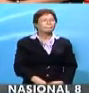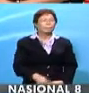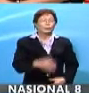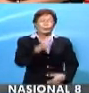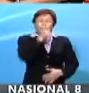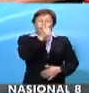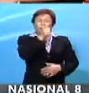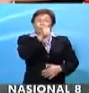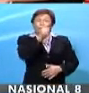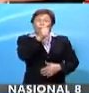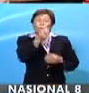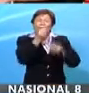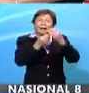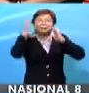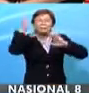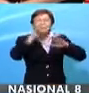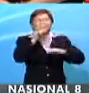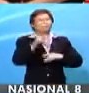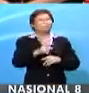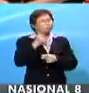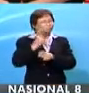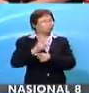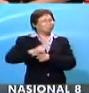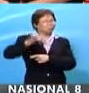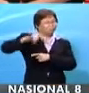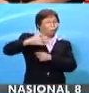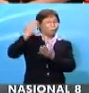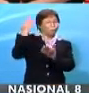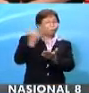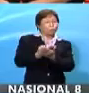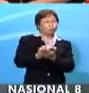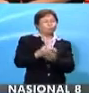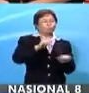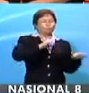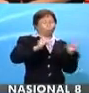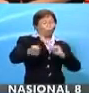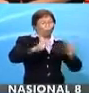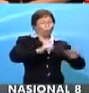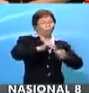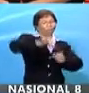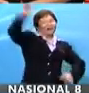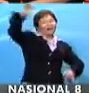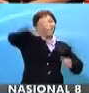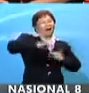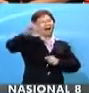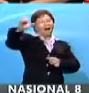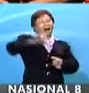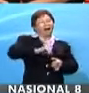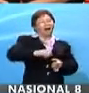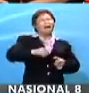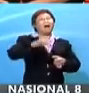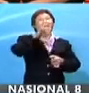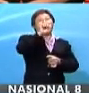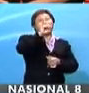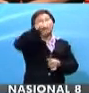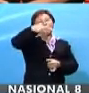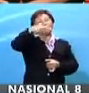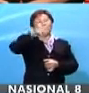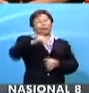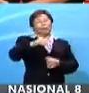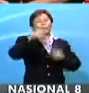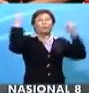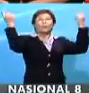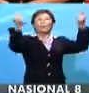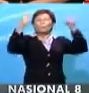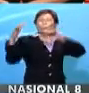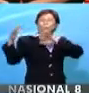Keenakan makanan tempatan tidak perlu disangka lagi. Ia terbukti apabila roti canai, teh tarik dan apam balik menjadi tumpuan utama buat pengunjung Festival